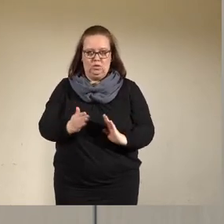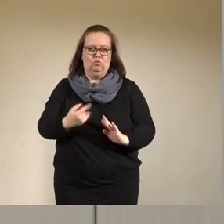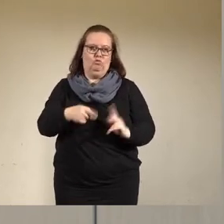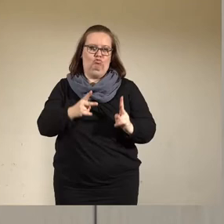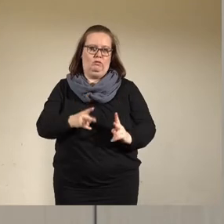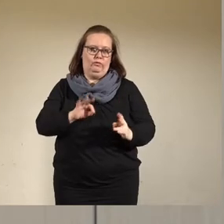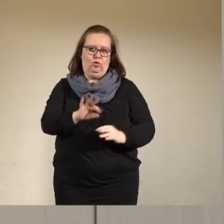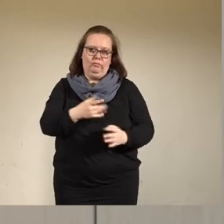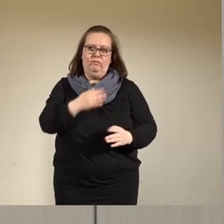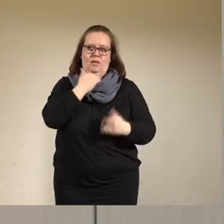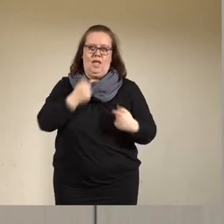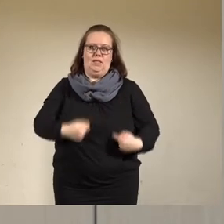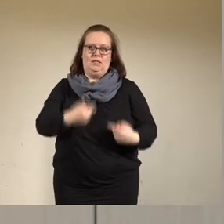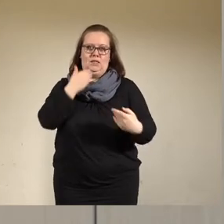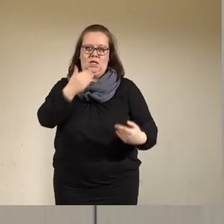Stadt. Herzlichen Dank.